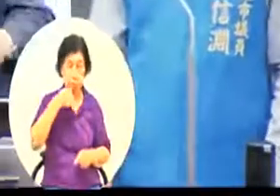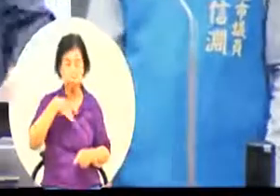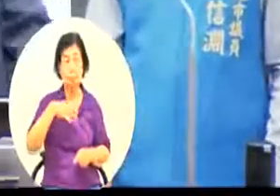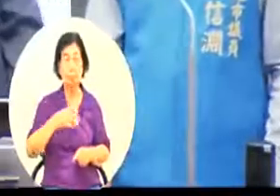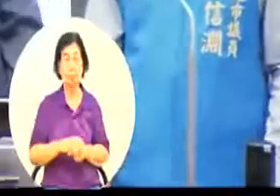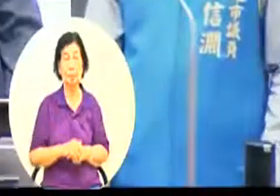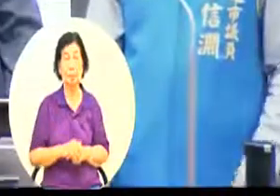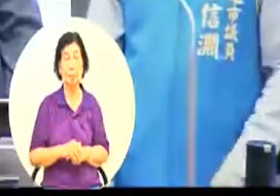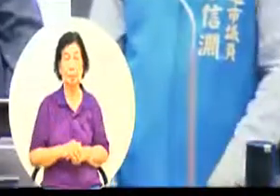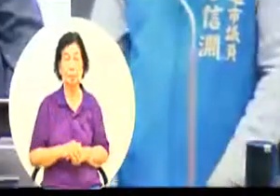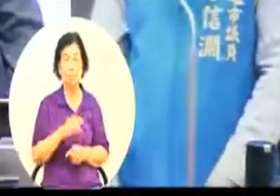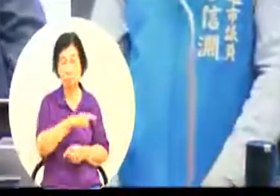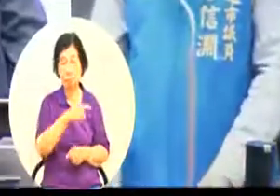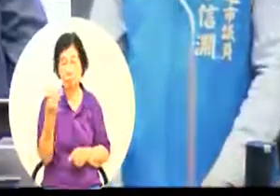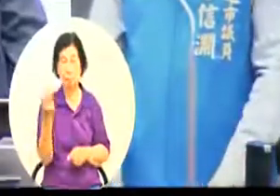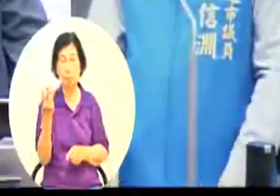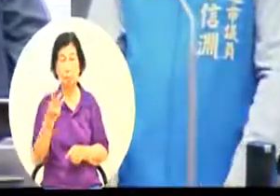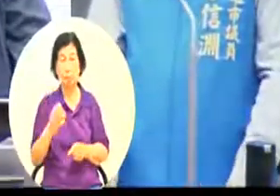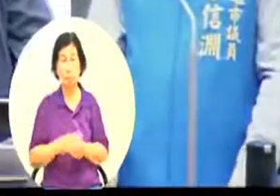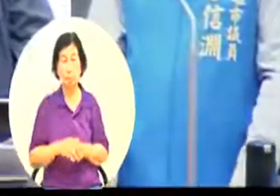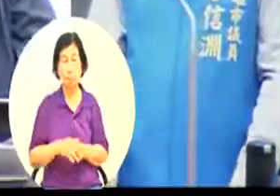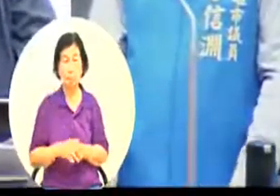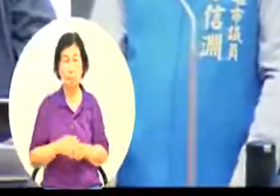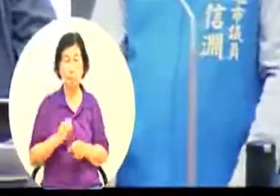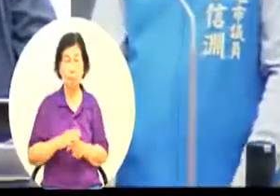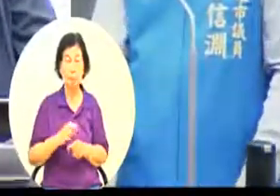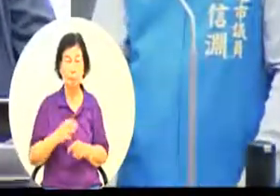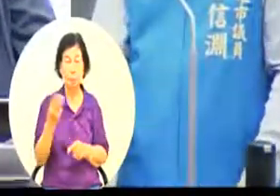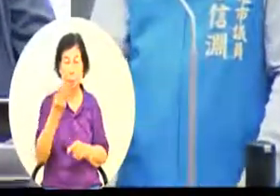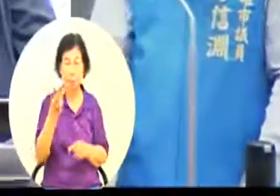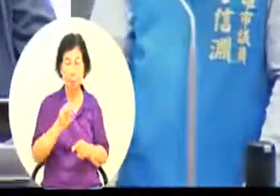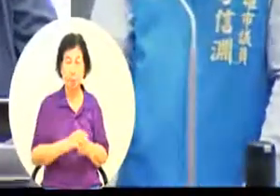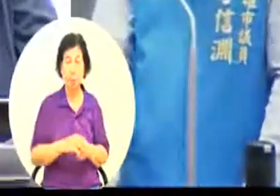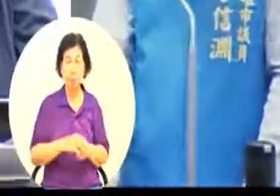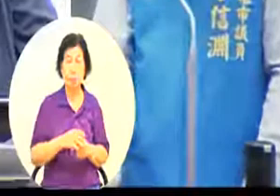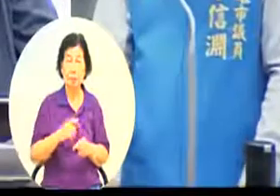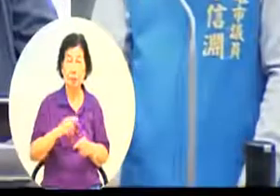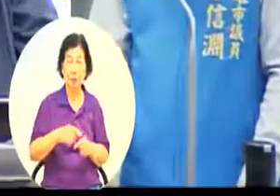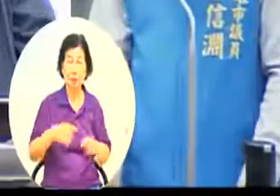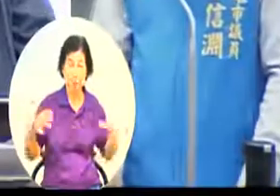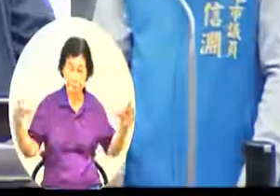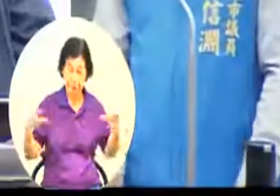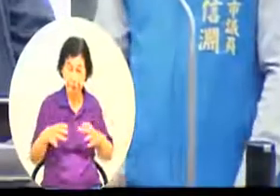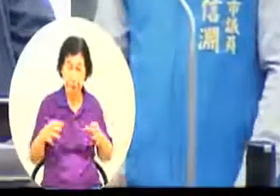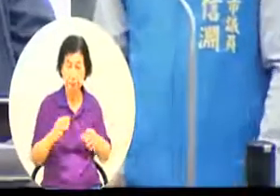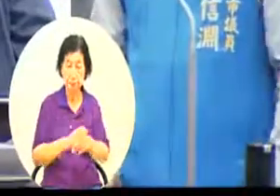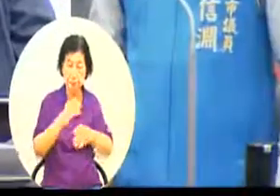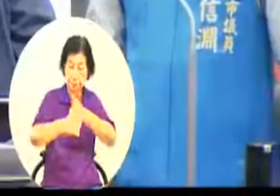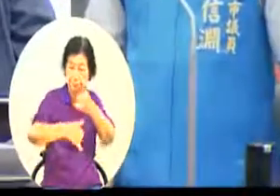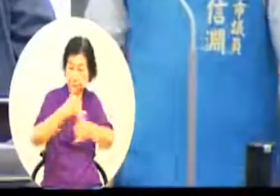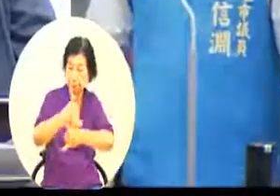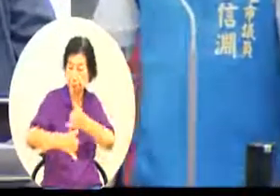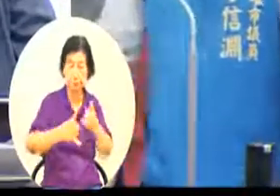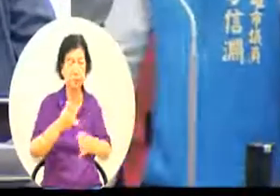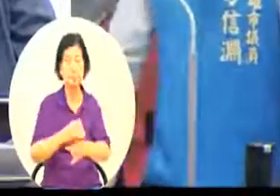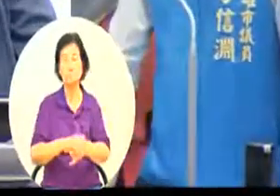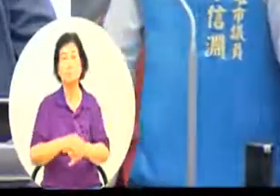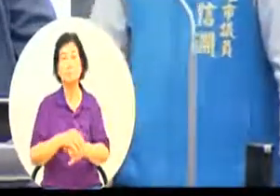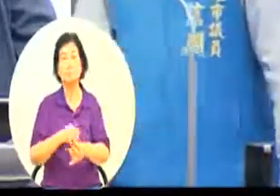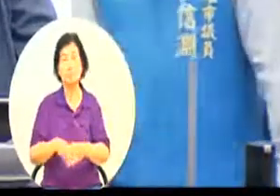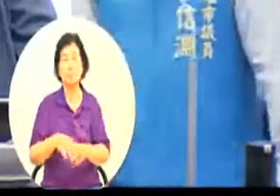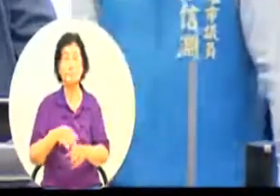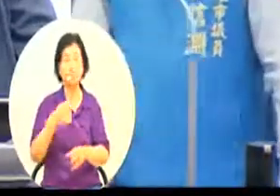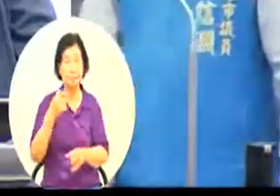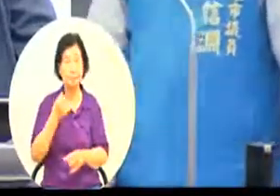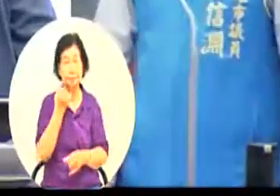能形成一个共同的生活圈，我想这次是可以期待了。